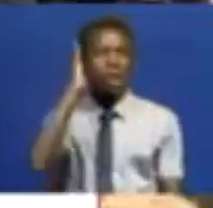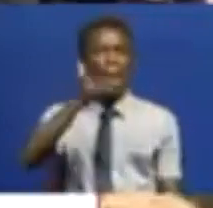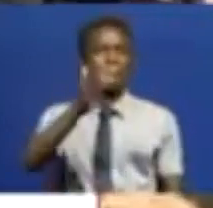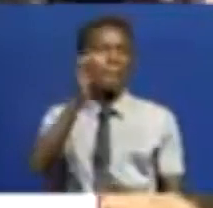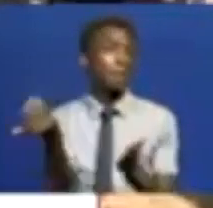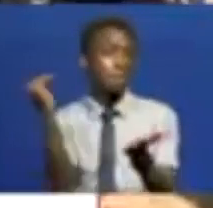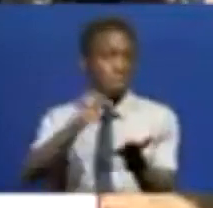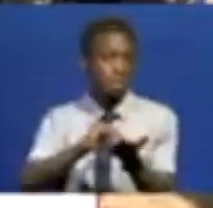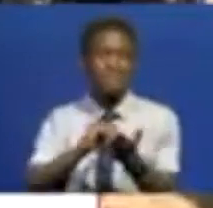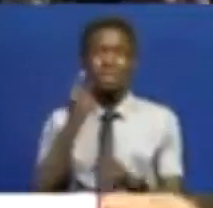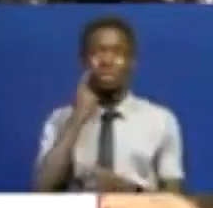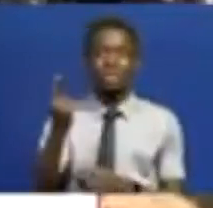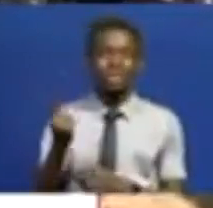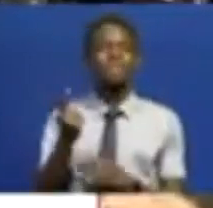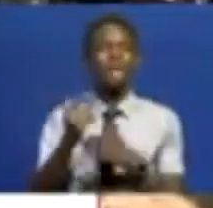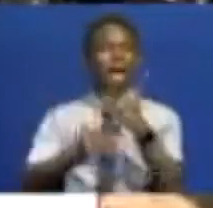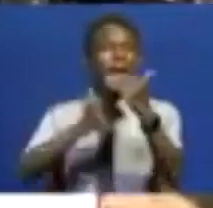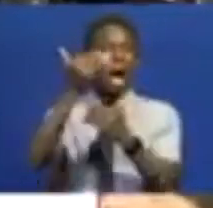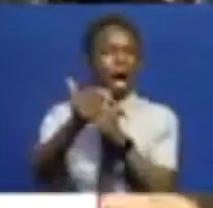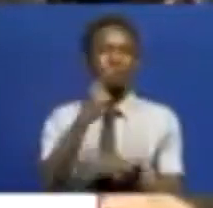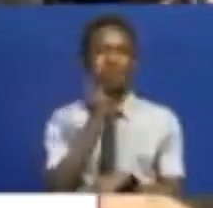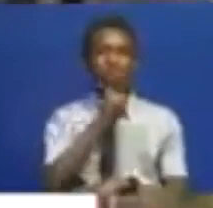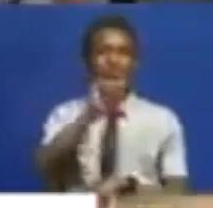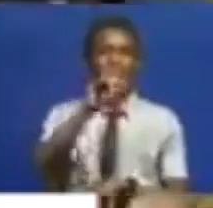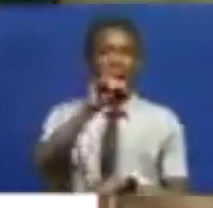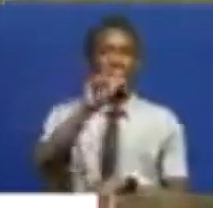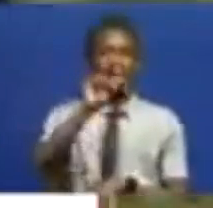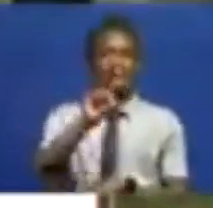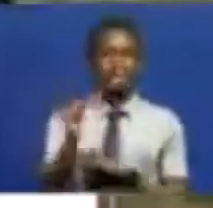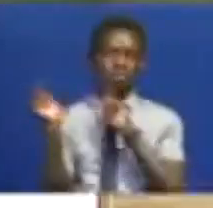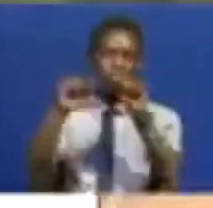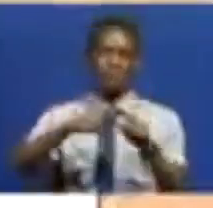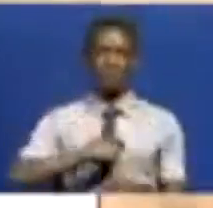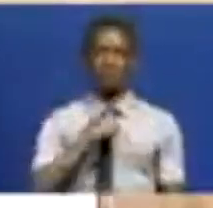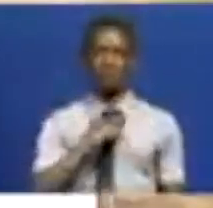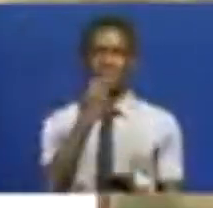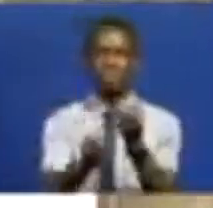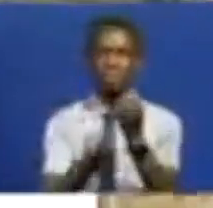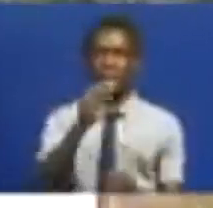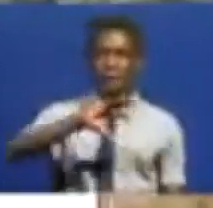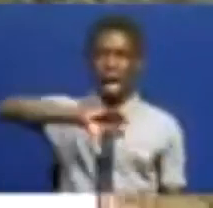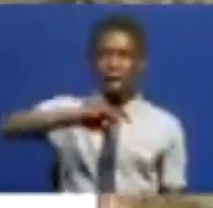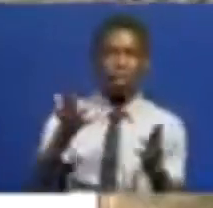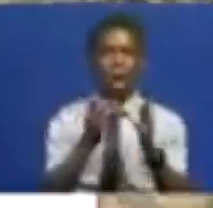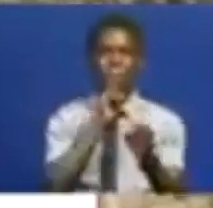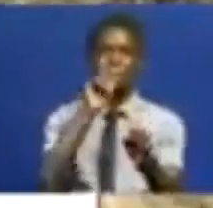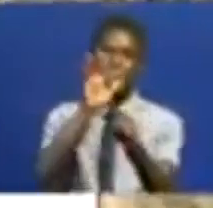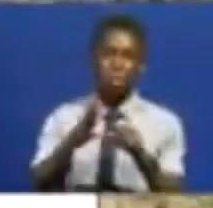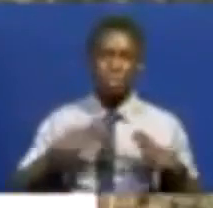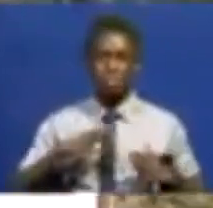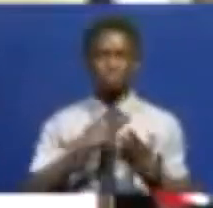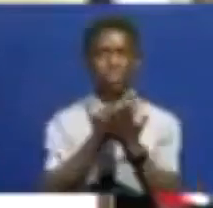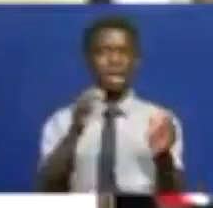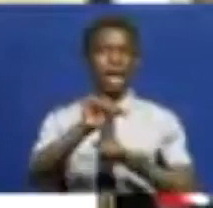hilo ulimwadia siku mbili baada ya waziri wa ulinzi Aden Duale kuzuru eneo la Kipnai, kaunti ya Baringo, ambako aliwahakikishia wakazi kuhusu usalama